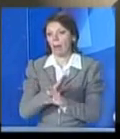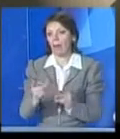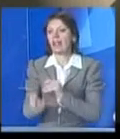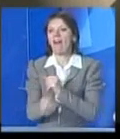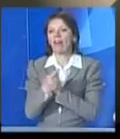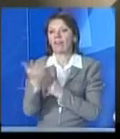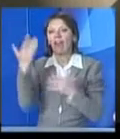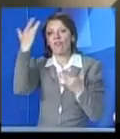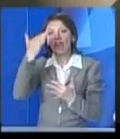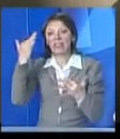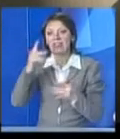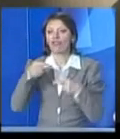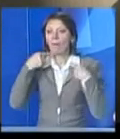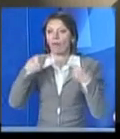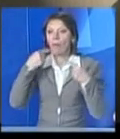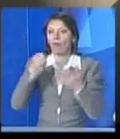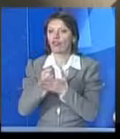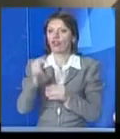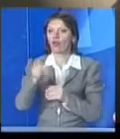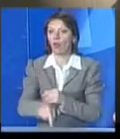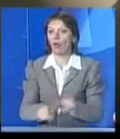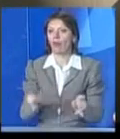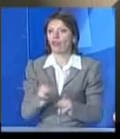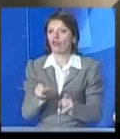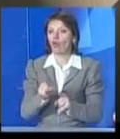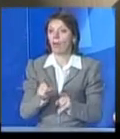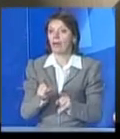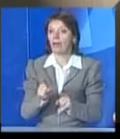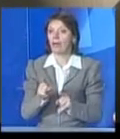сні, і ще й промовивши до того,